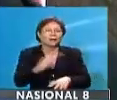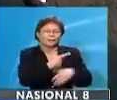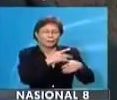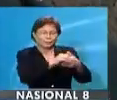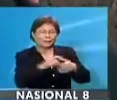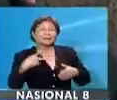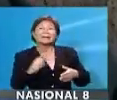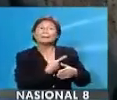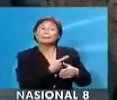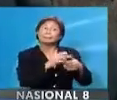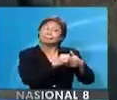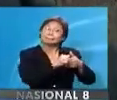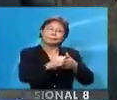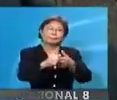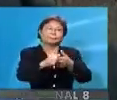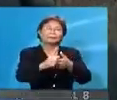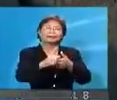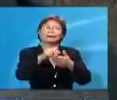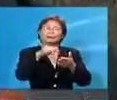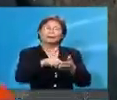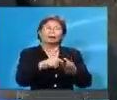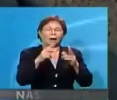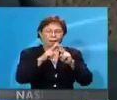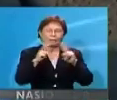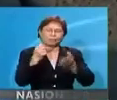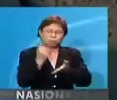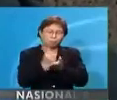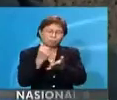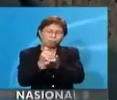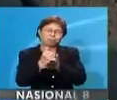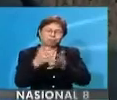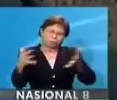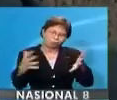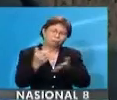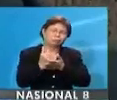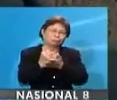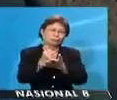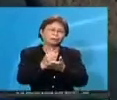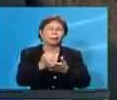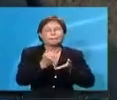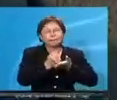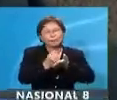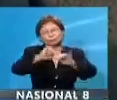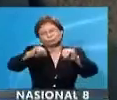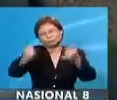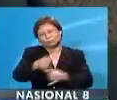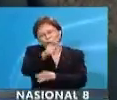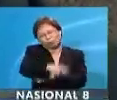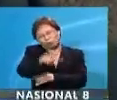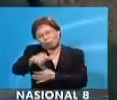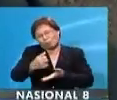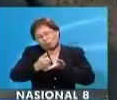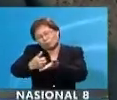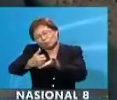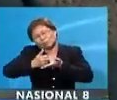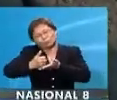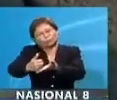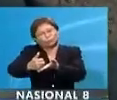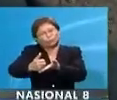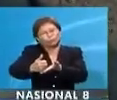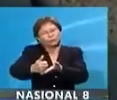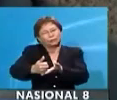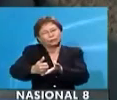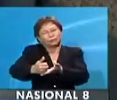pembimbing, perkara tersebut amat membantu kita dan juga membantu jemaah haji dalam orang kata